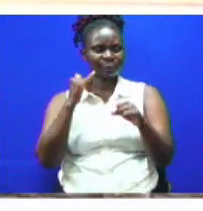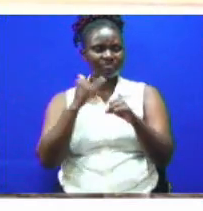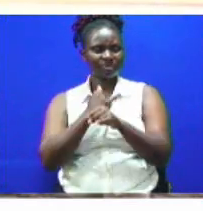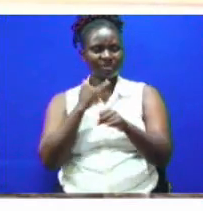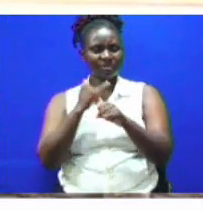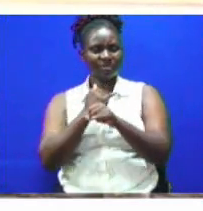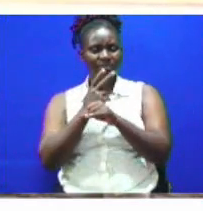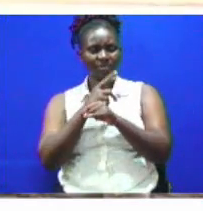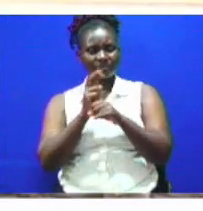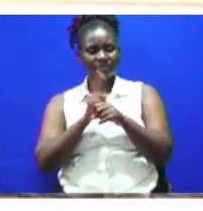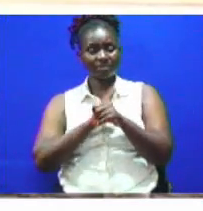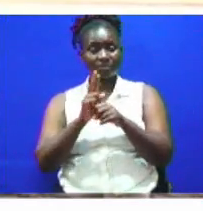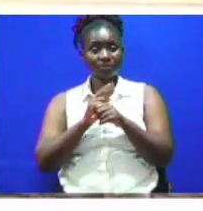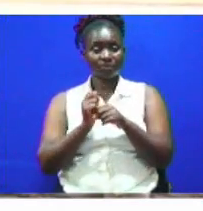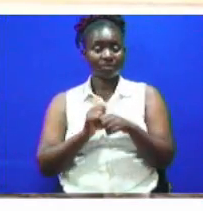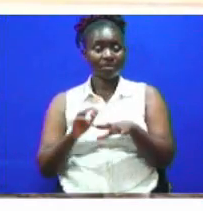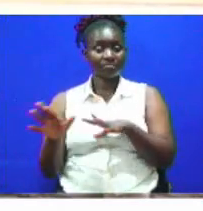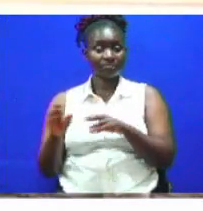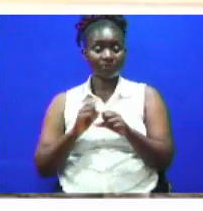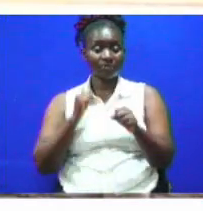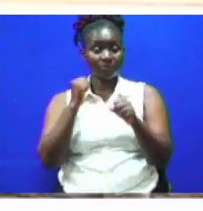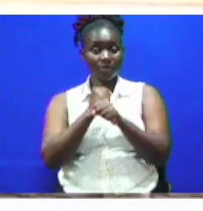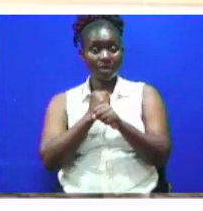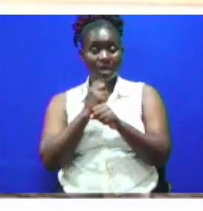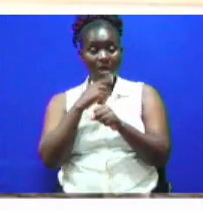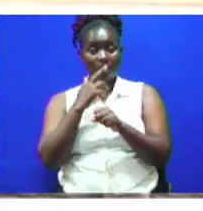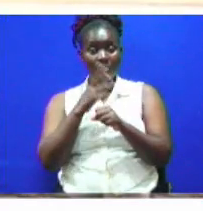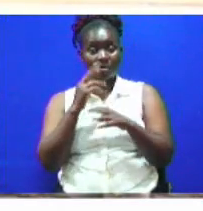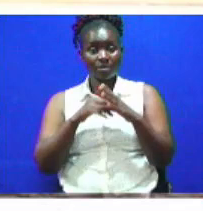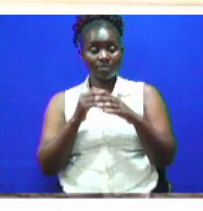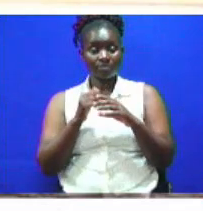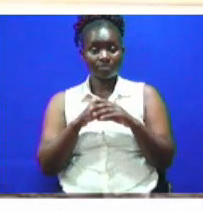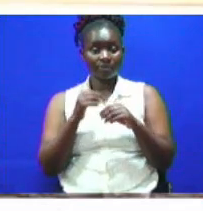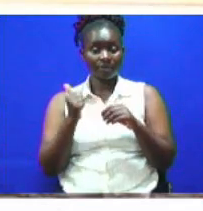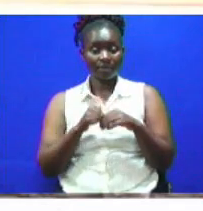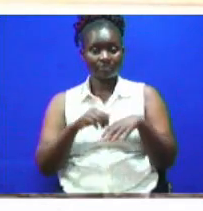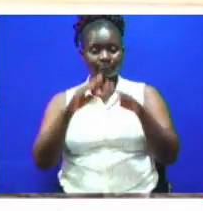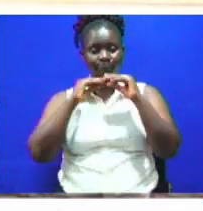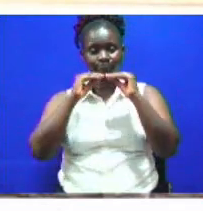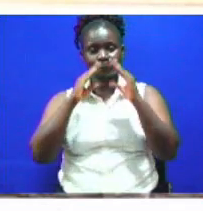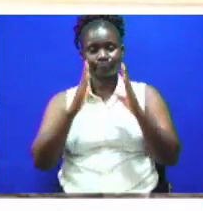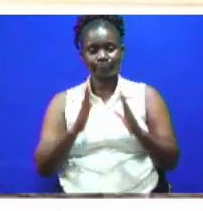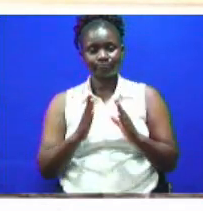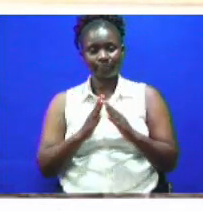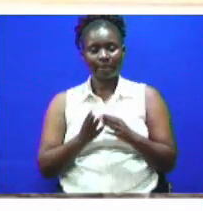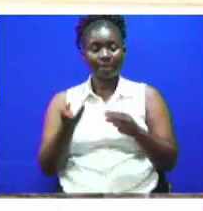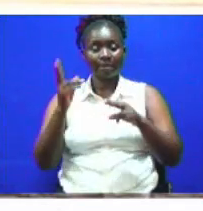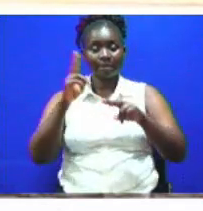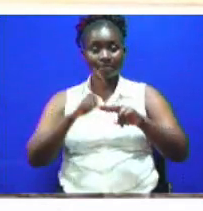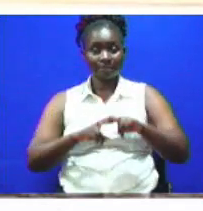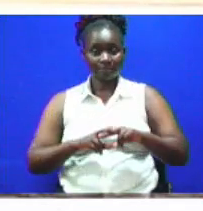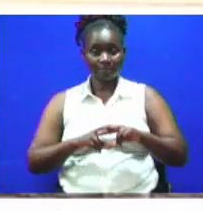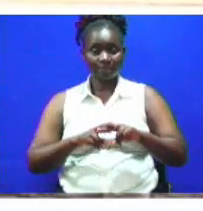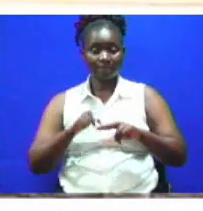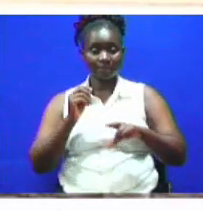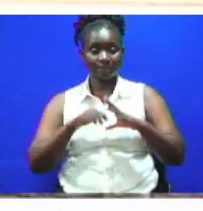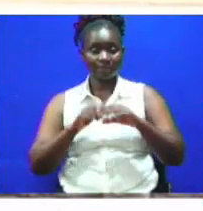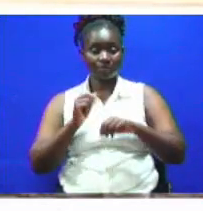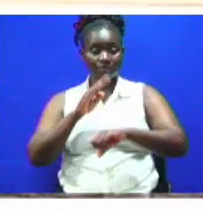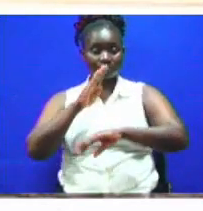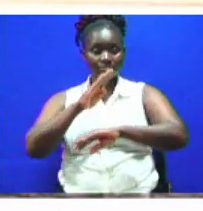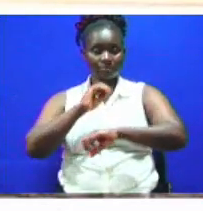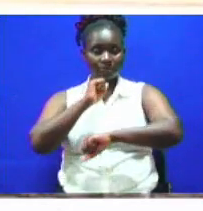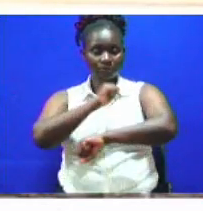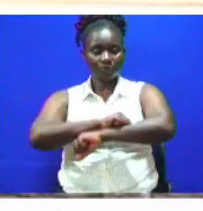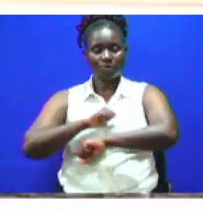aliba wena yata kuchakokora. Niko bari muna bantu bali employed like ya, na hata teacher kia gara, niko bako ikaransa, niko bako bere school kurumambia,